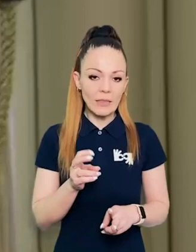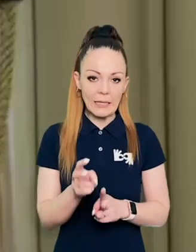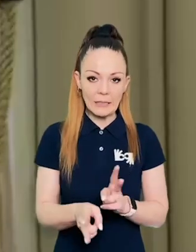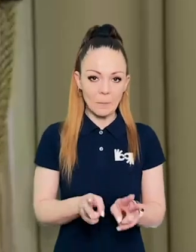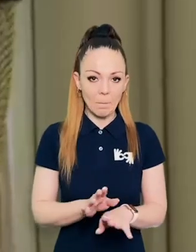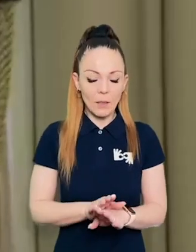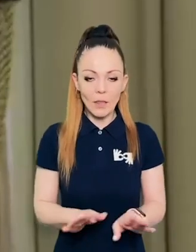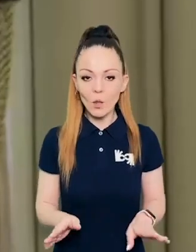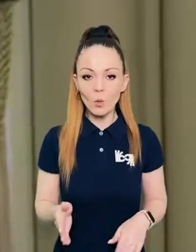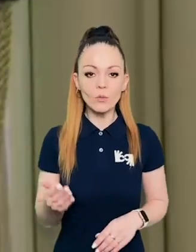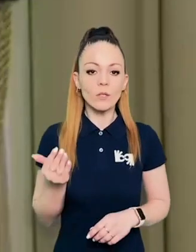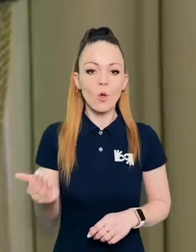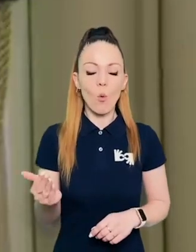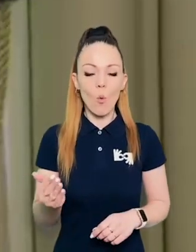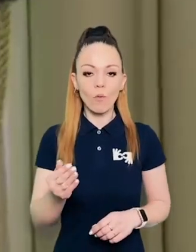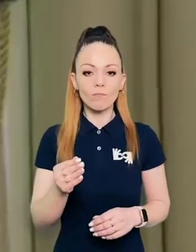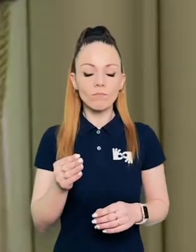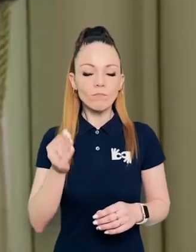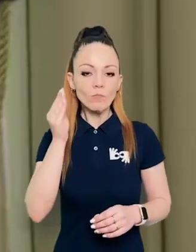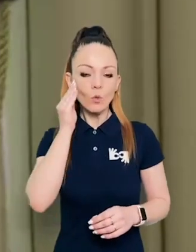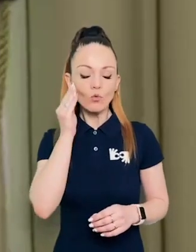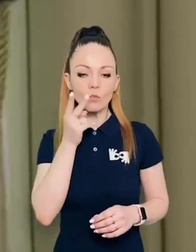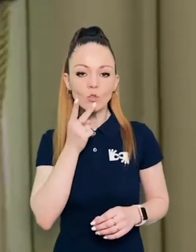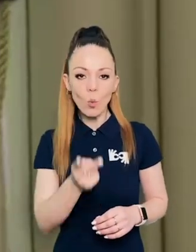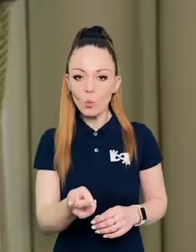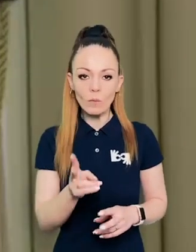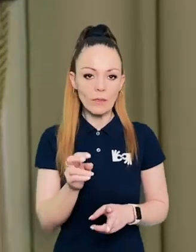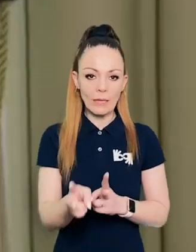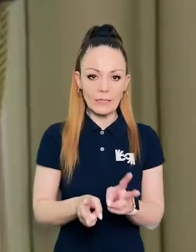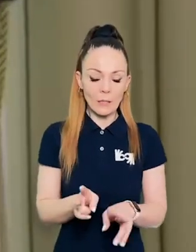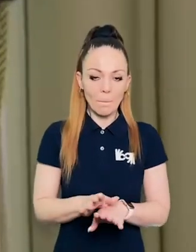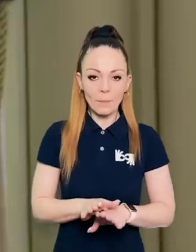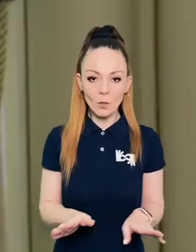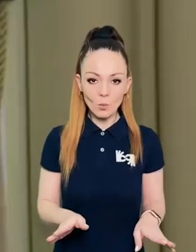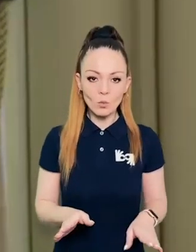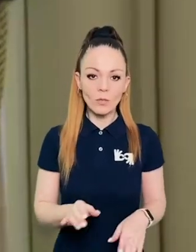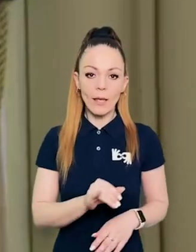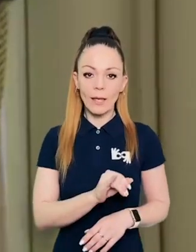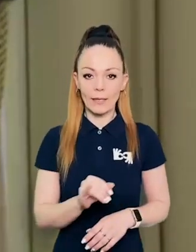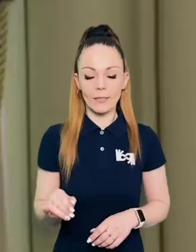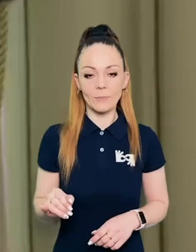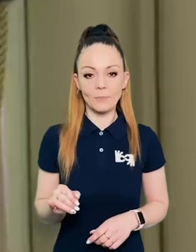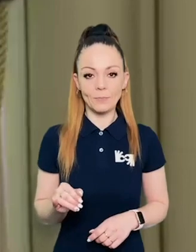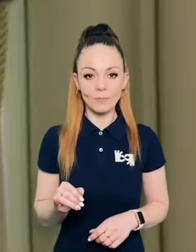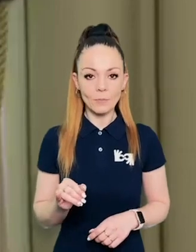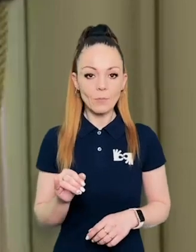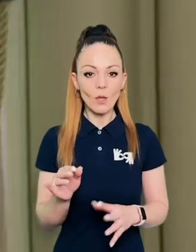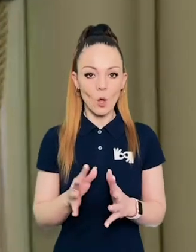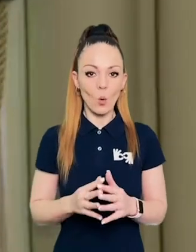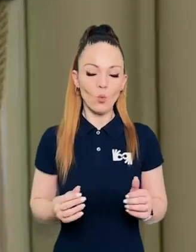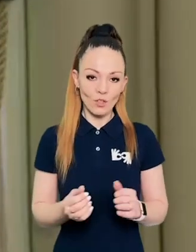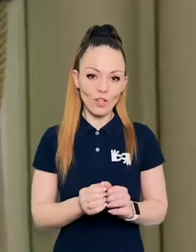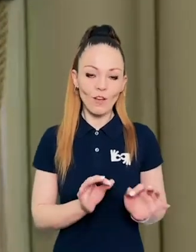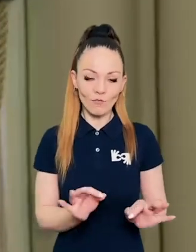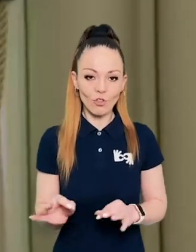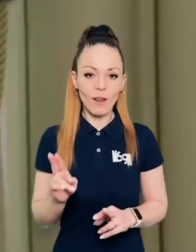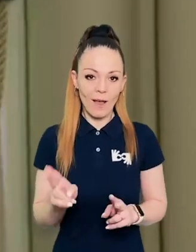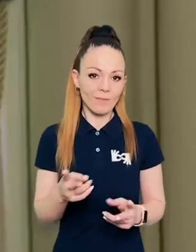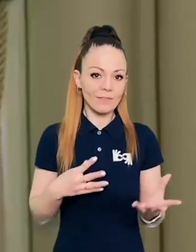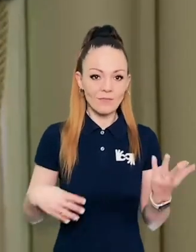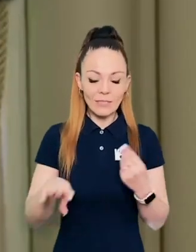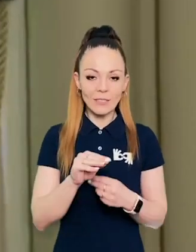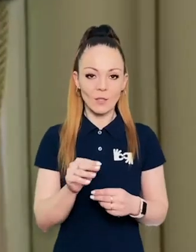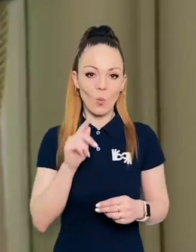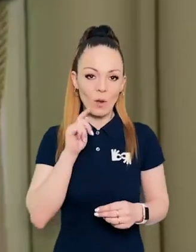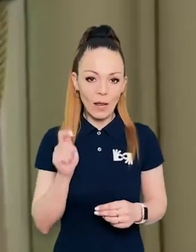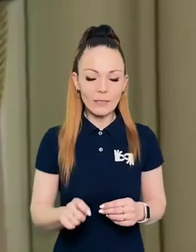налаштування не змінилося, його точка зору не змінюється. І родина вже ж, як